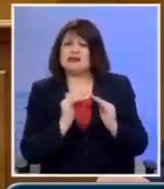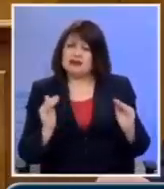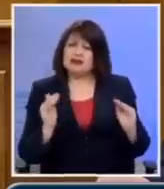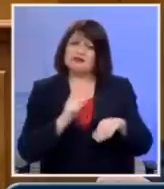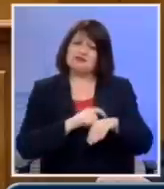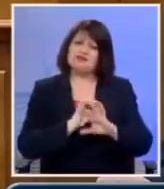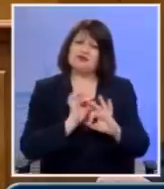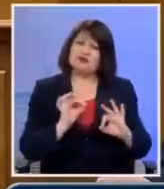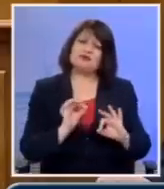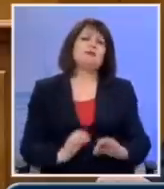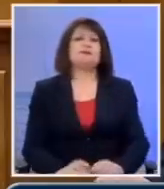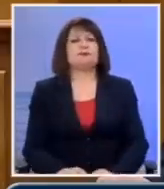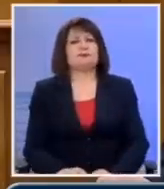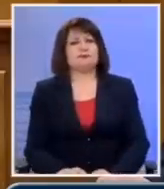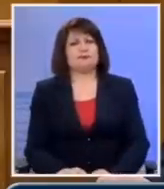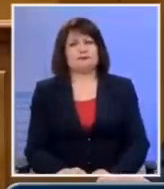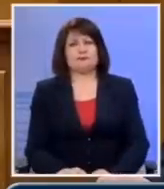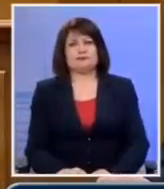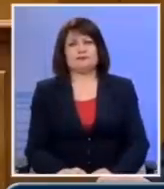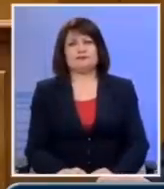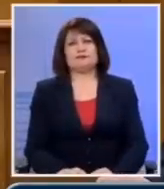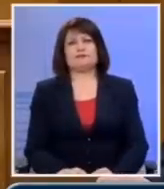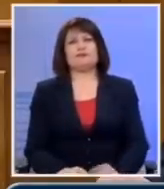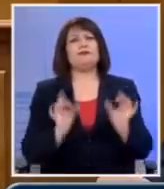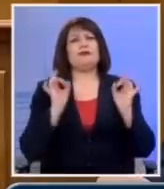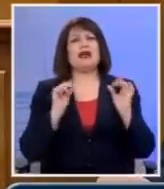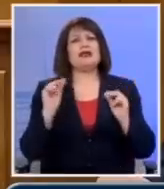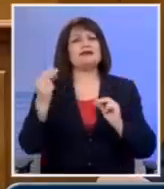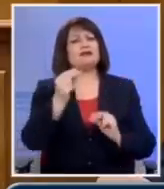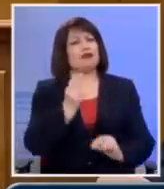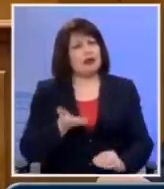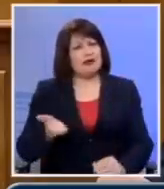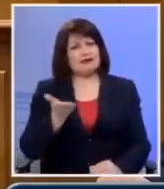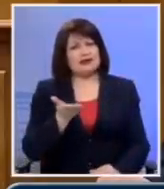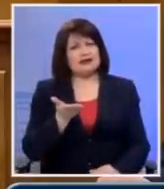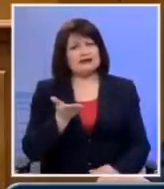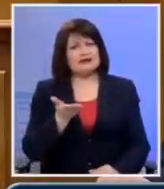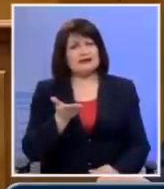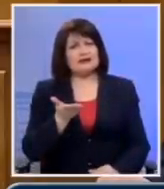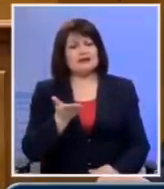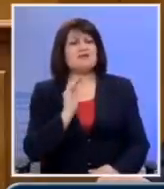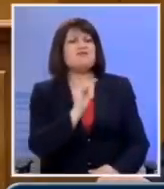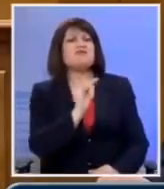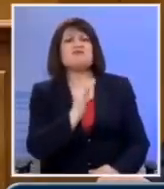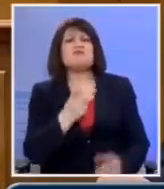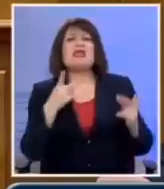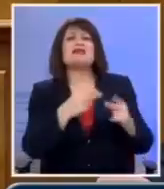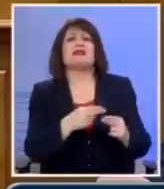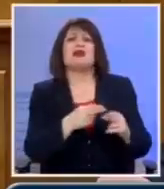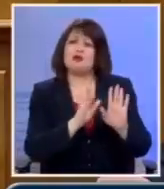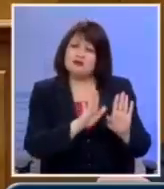χρόνο. Και κανείς εκ των παρισταμένων βουλευτών της πλειοψηφίας δεν θα σας απευθύνει το λόγο και δεν θα σας